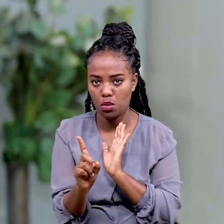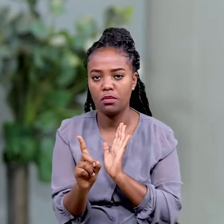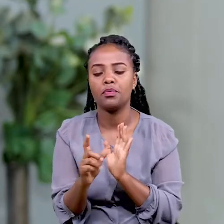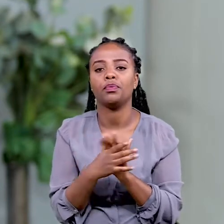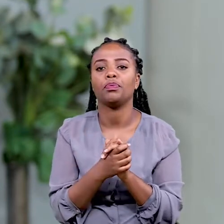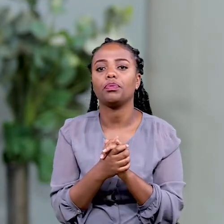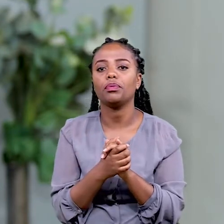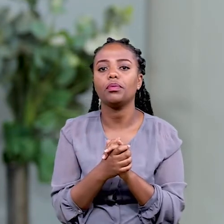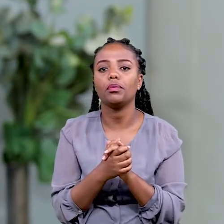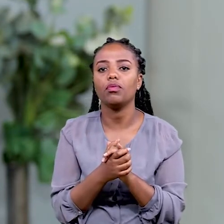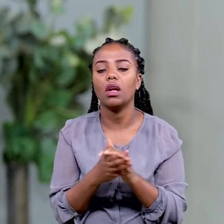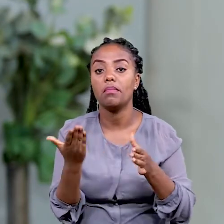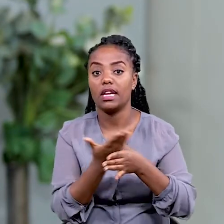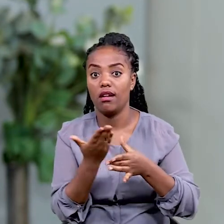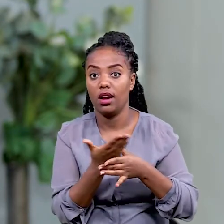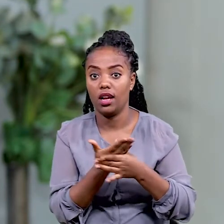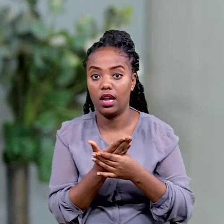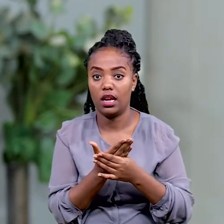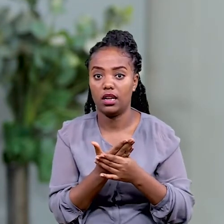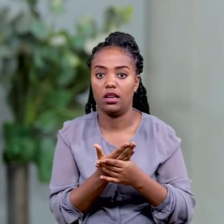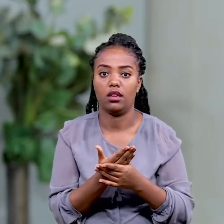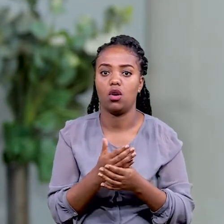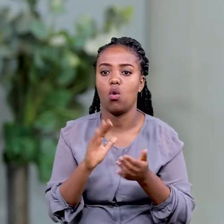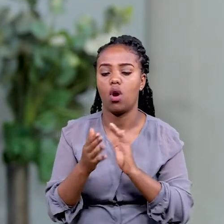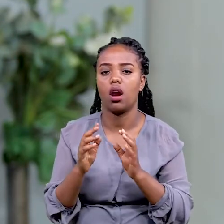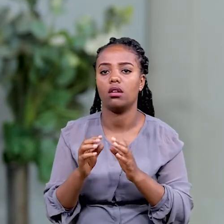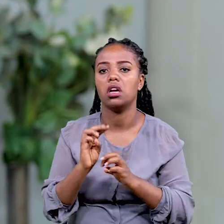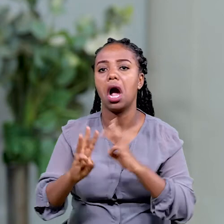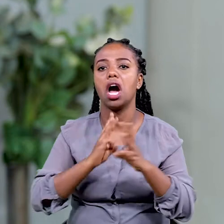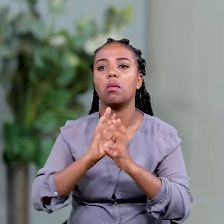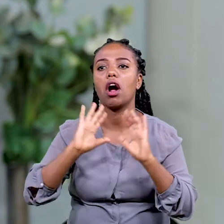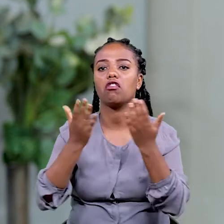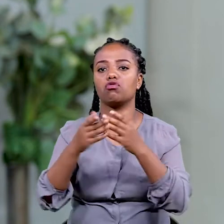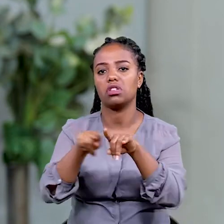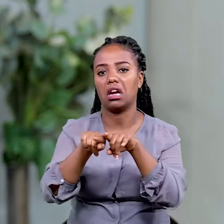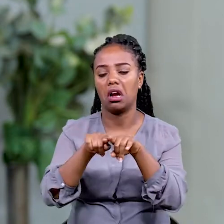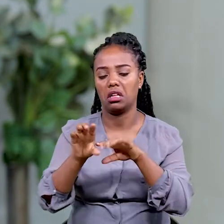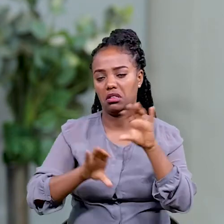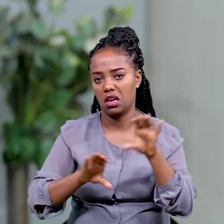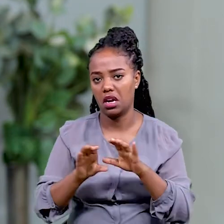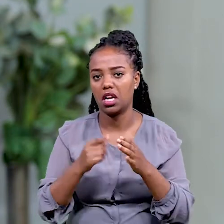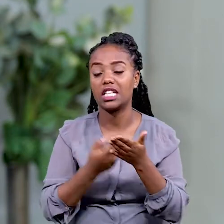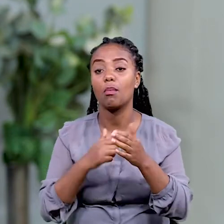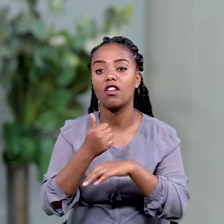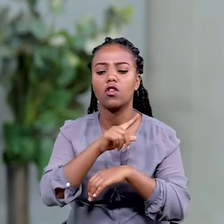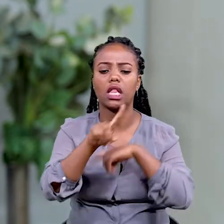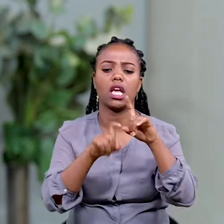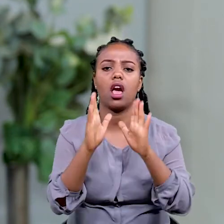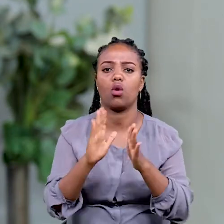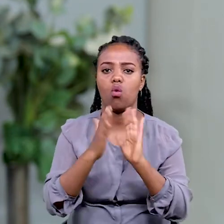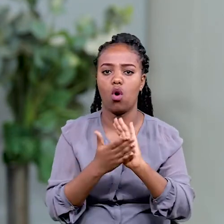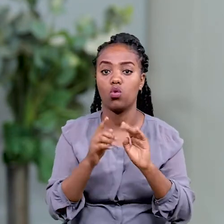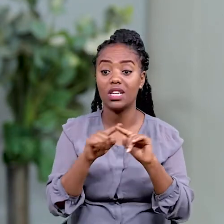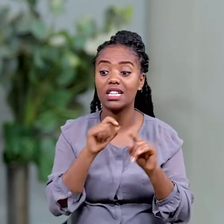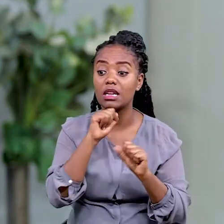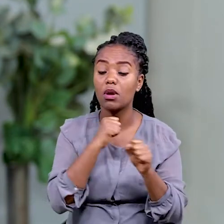እንዳይፈጸምባቸው የሚከላከል ወረዲ ዓለም አቀፍ ድንጋጌ ይከላከልላቸዋል። ከዛ በዘለለ ይጠየቃሉ። ግን እድሜያቸው